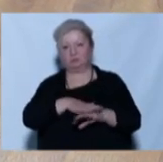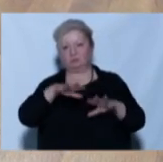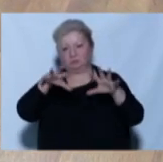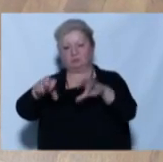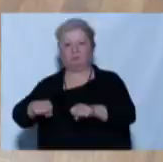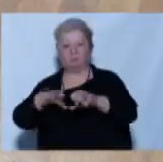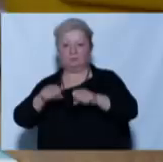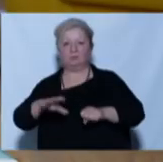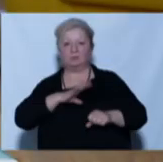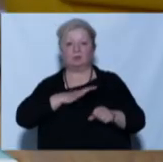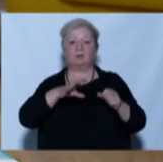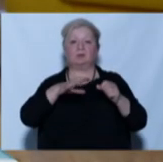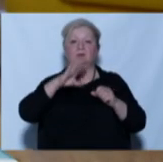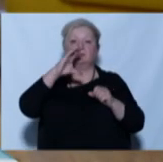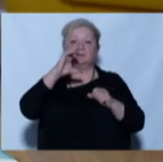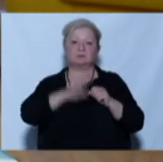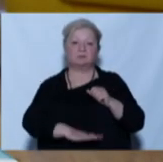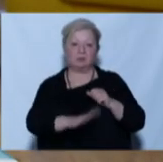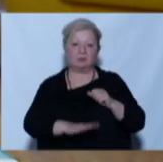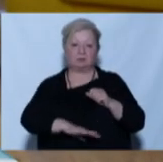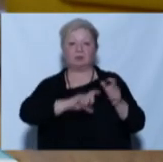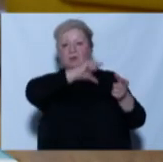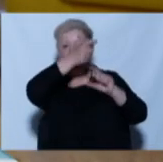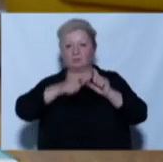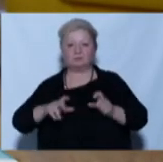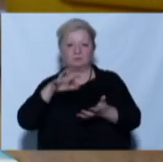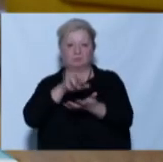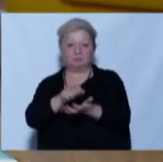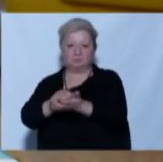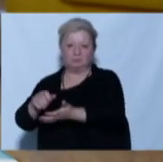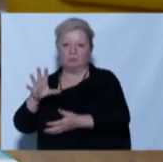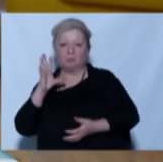სამხრეთ კავკასიის დაპყრობის შემდეგ რუსეთის ინტერესები